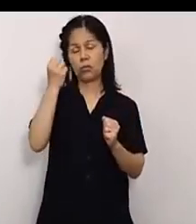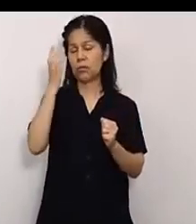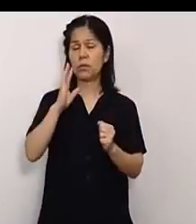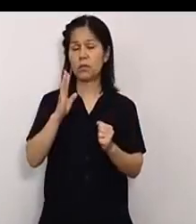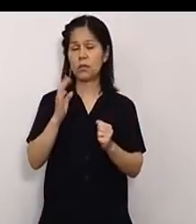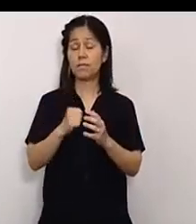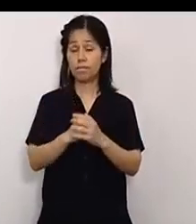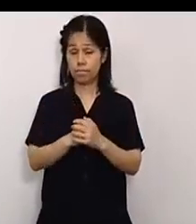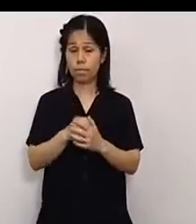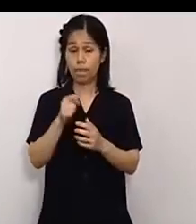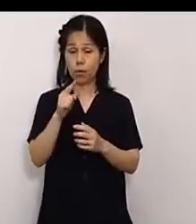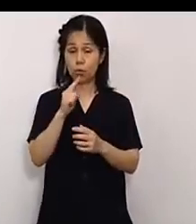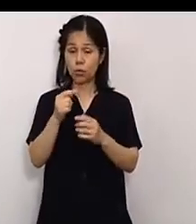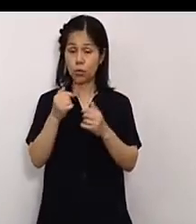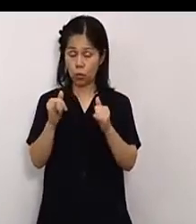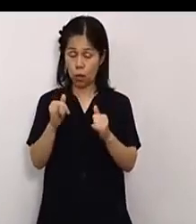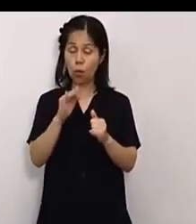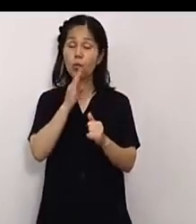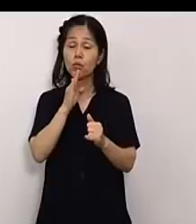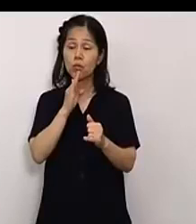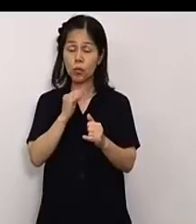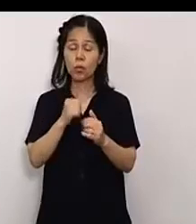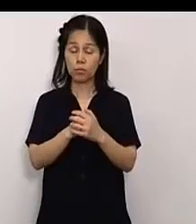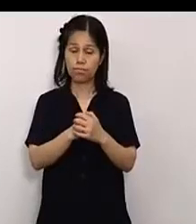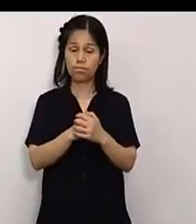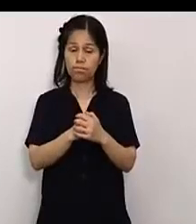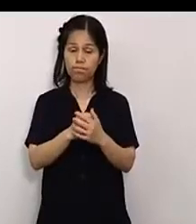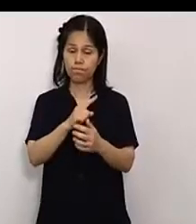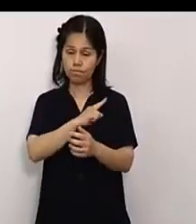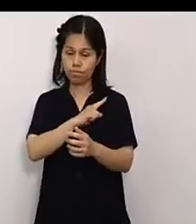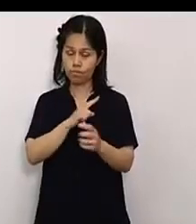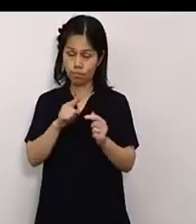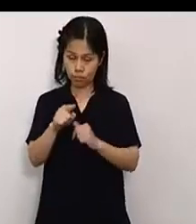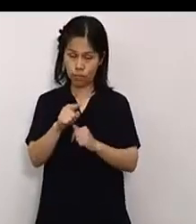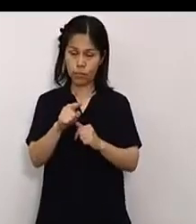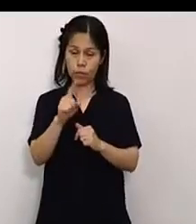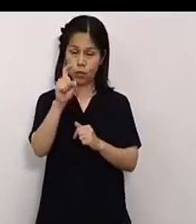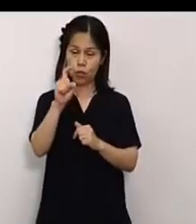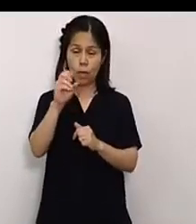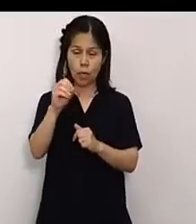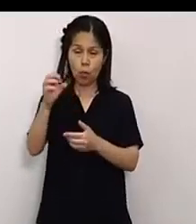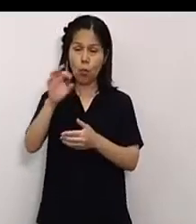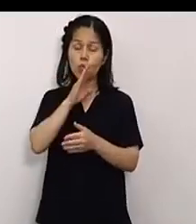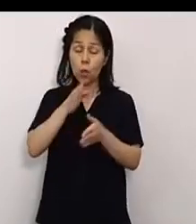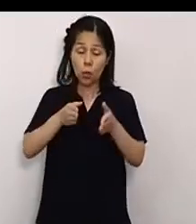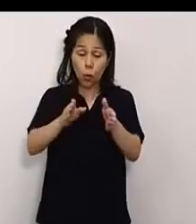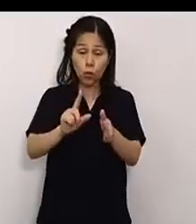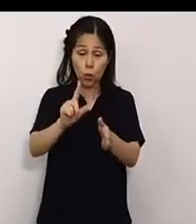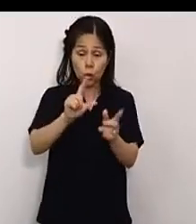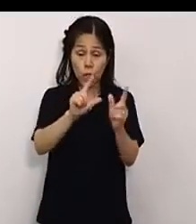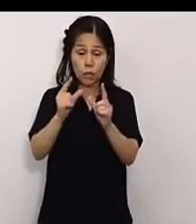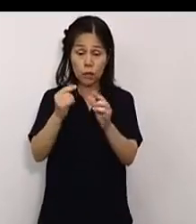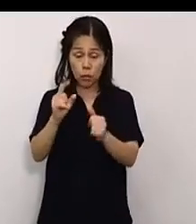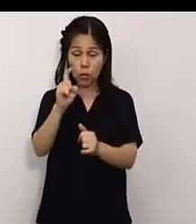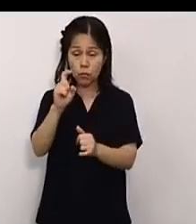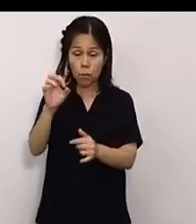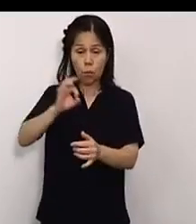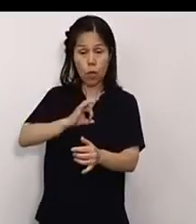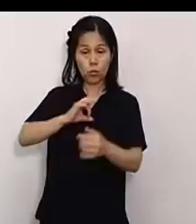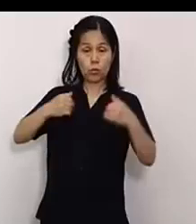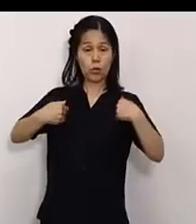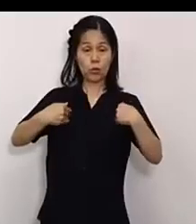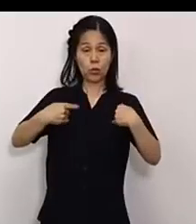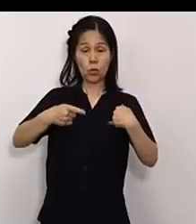よね。それからそういう人は真っ先に本当は一律の10万円の支給をしてもらわなきゃいけないんですけ